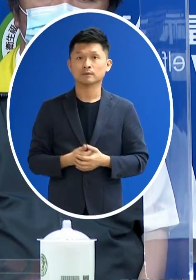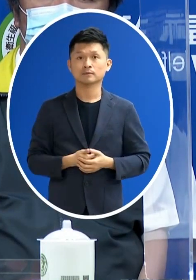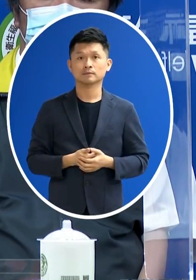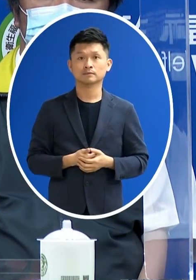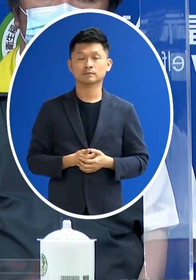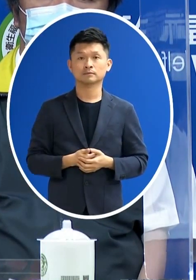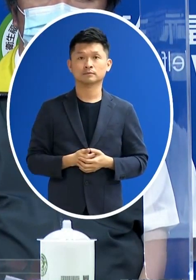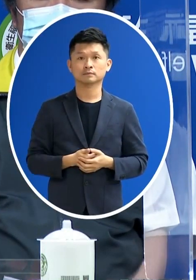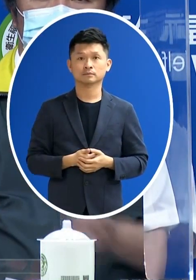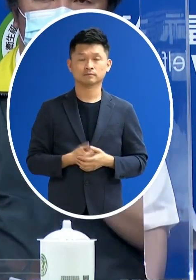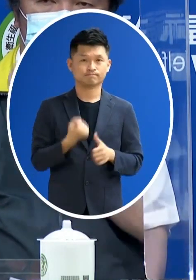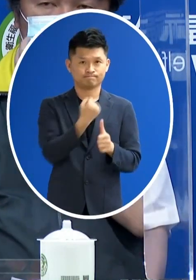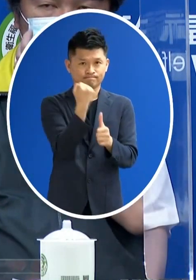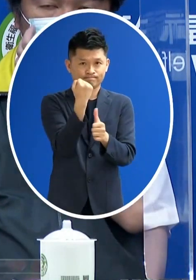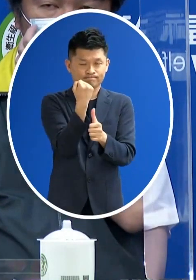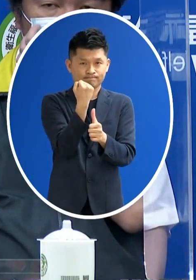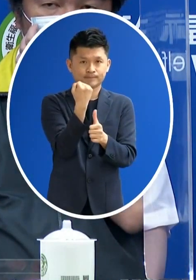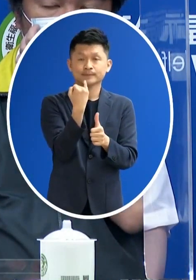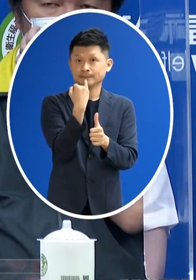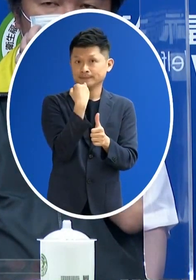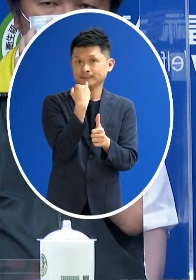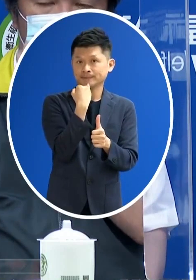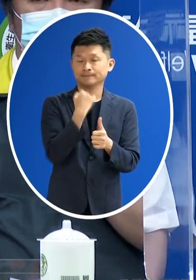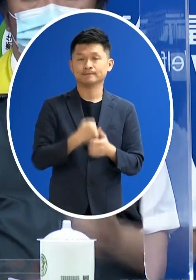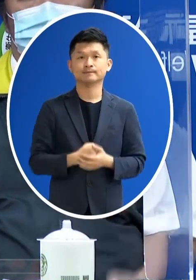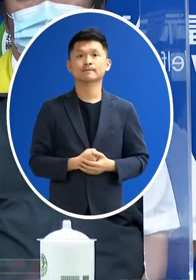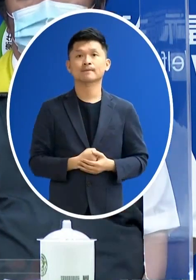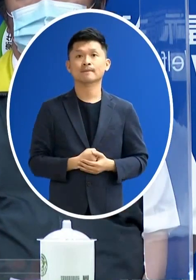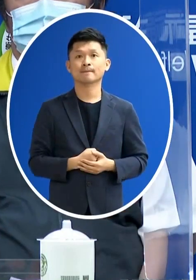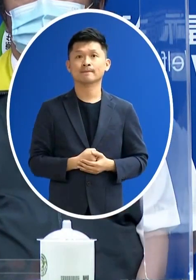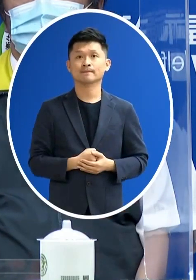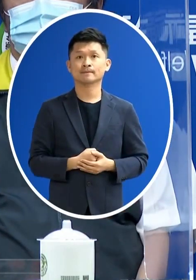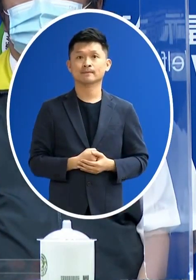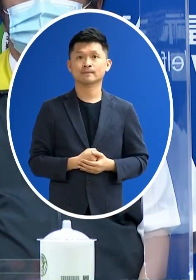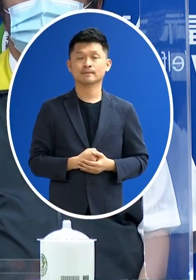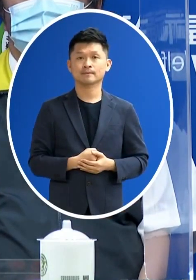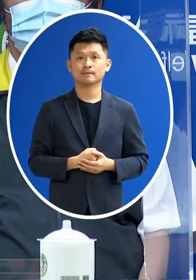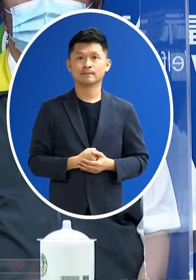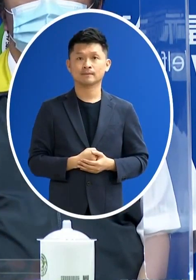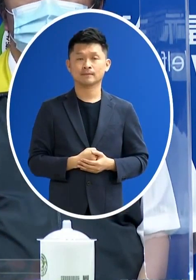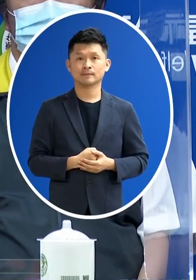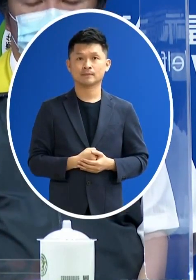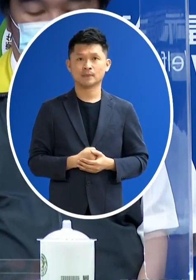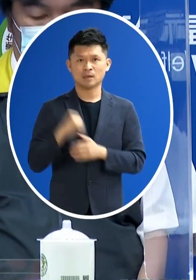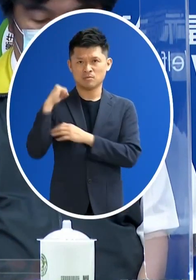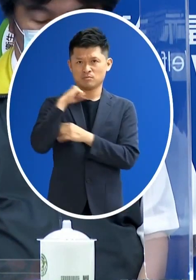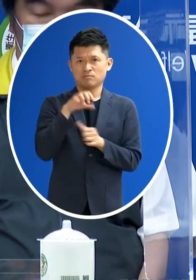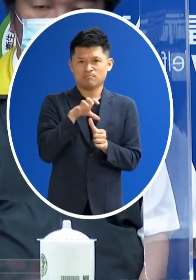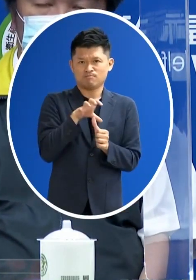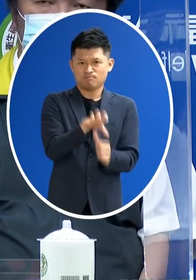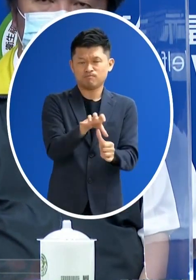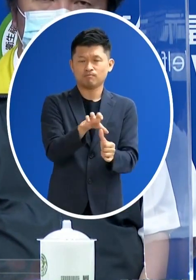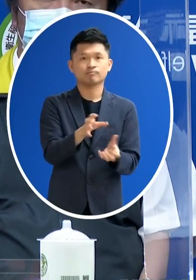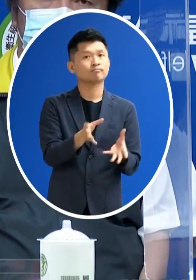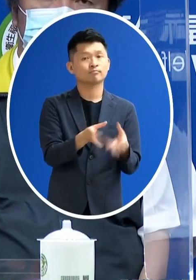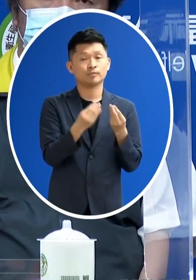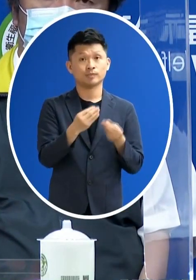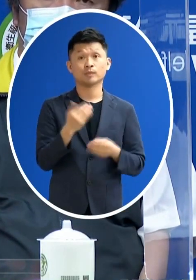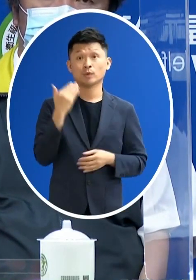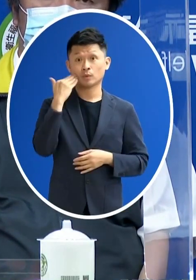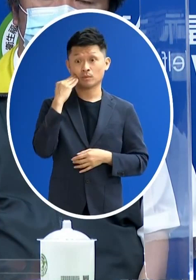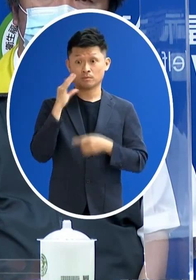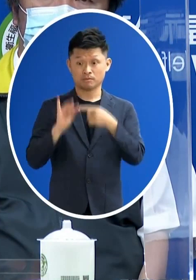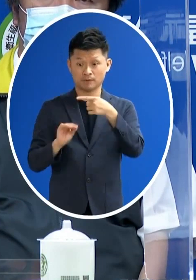况下，基本上被控制的可能性就高，好，所以就不需要实施过度强硬的方式。但是如果真的